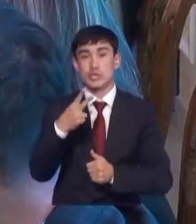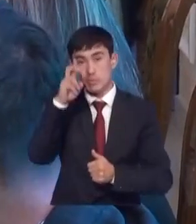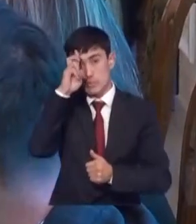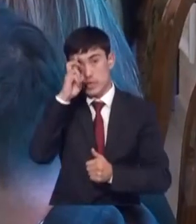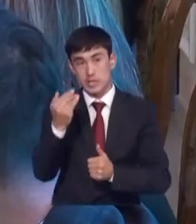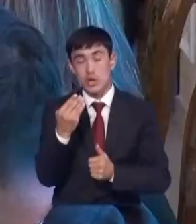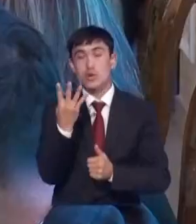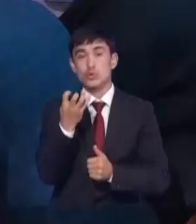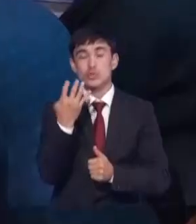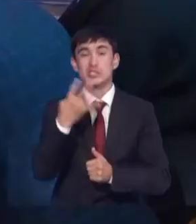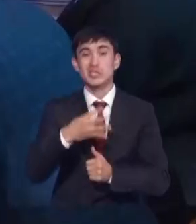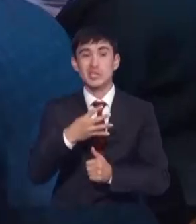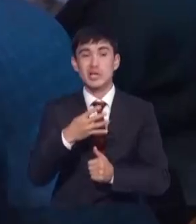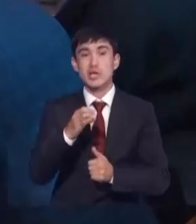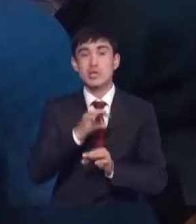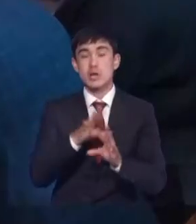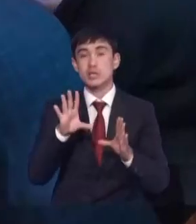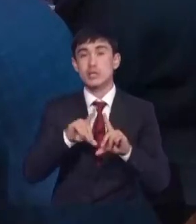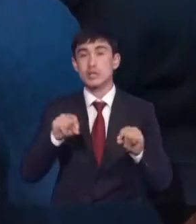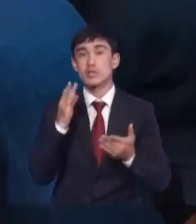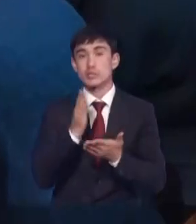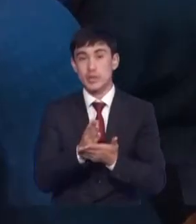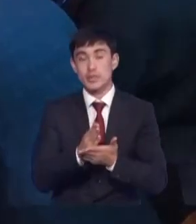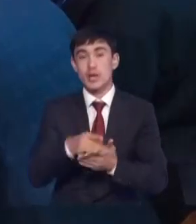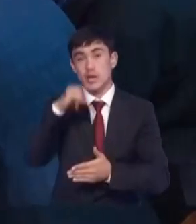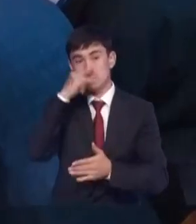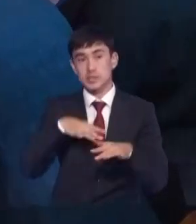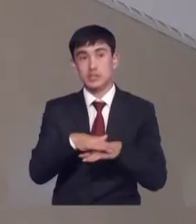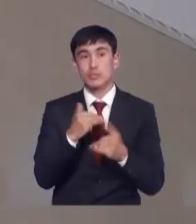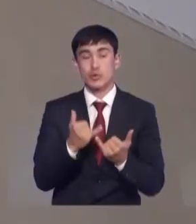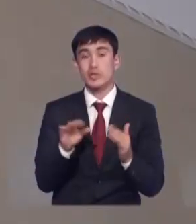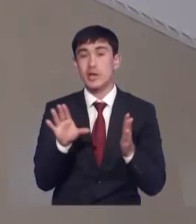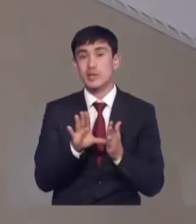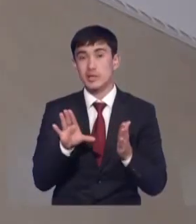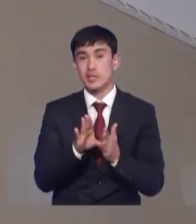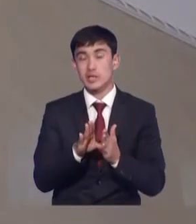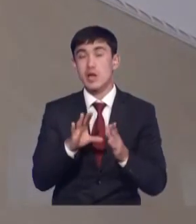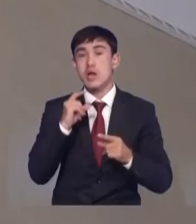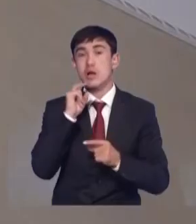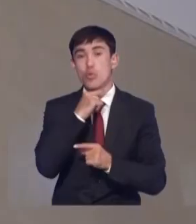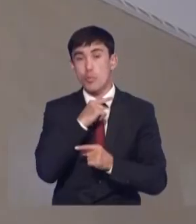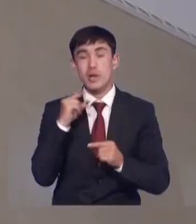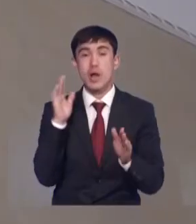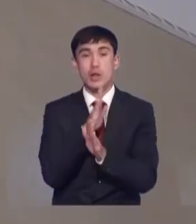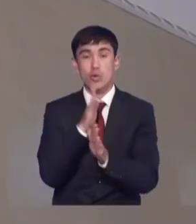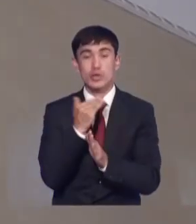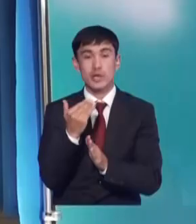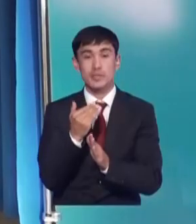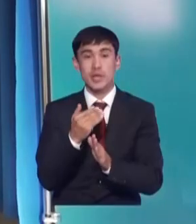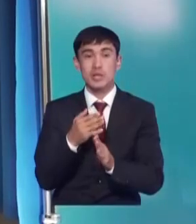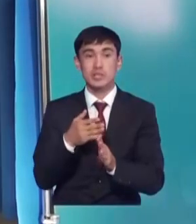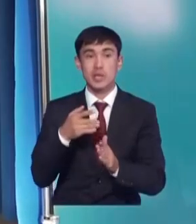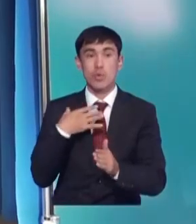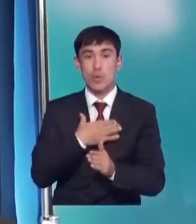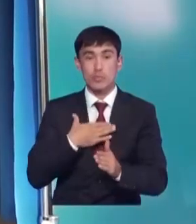мемлекетте 440 ядролық реактор бар. Қазақстандықтар да бүгін энергетика, экономика, экология төңірегінде терең